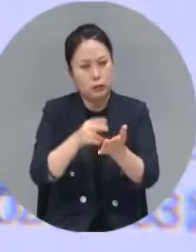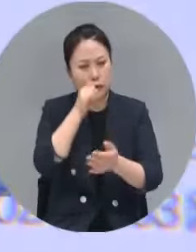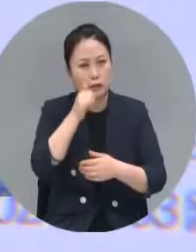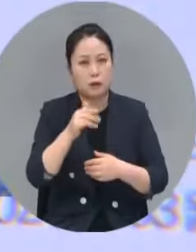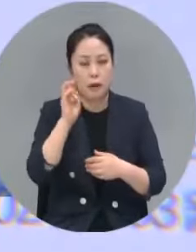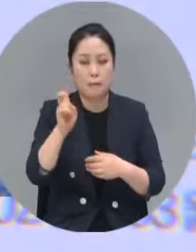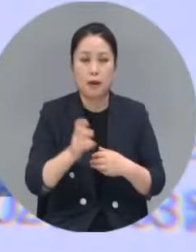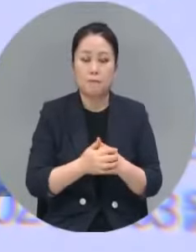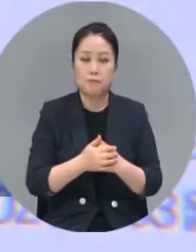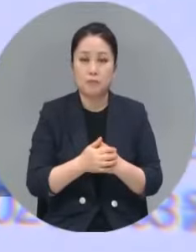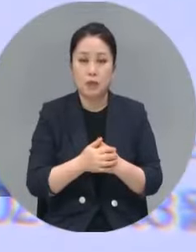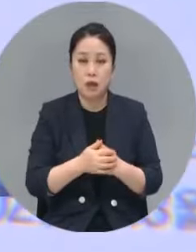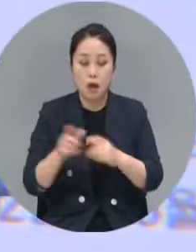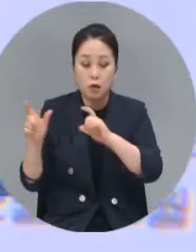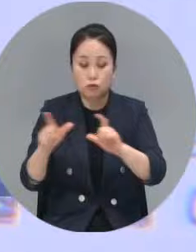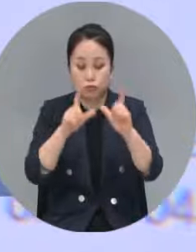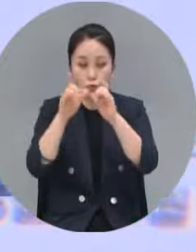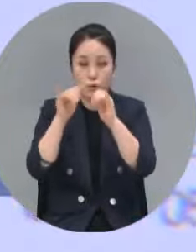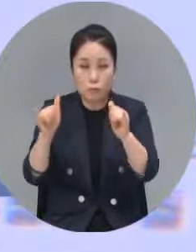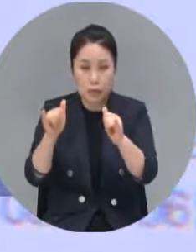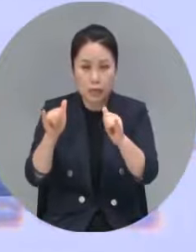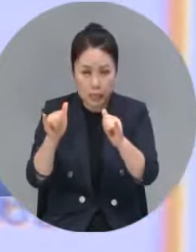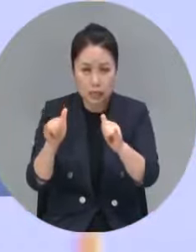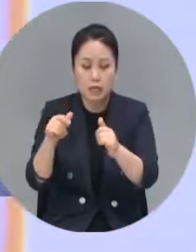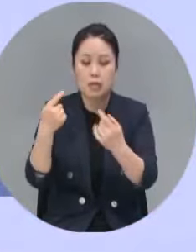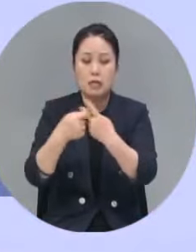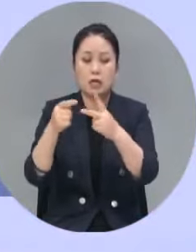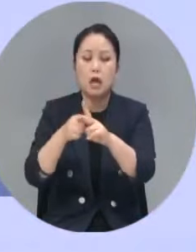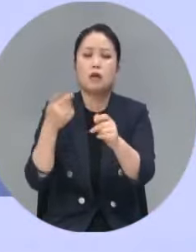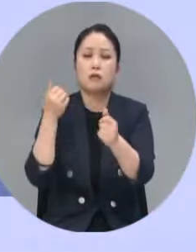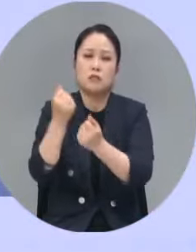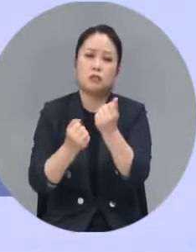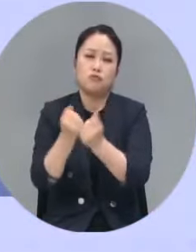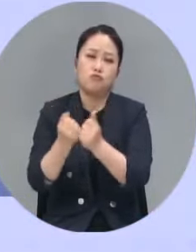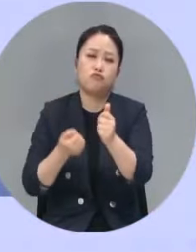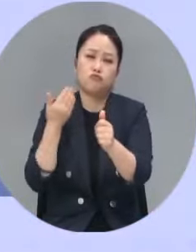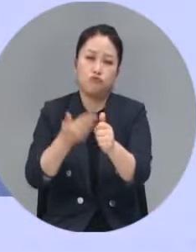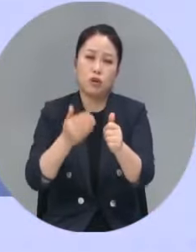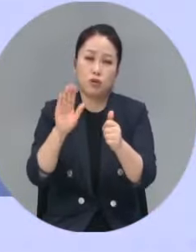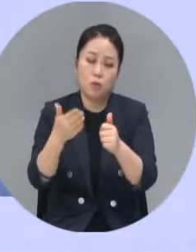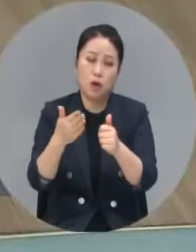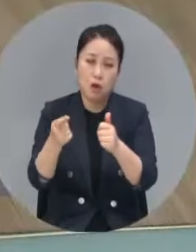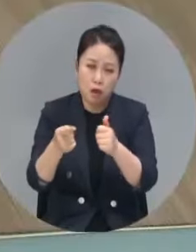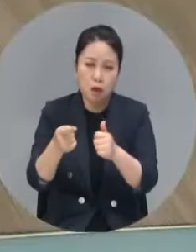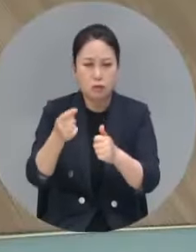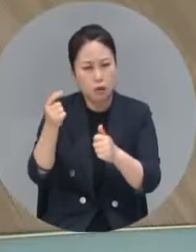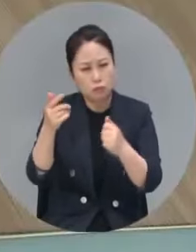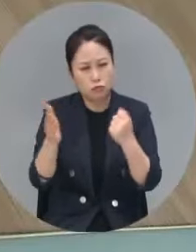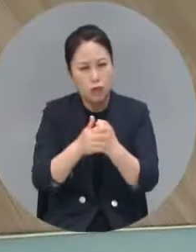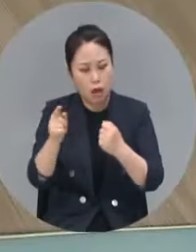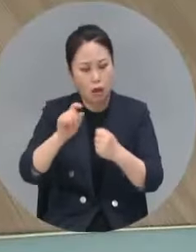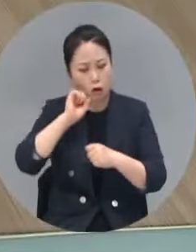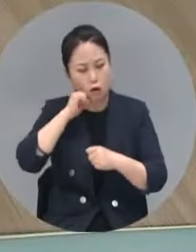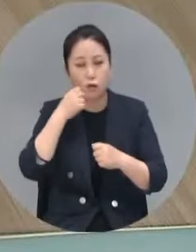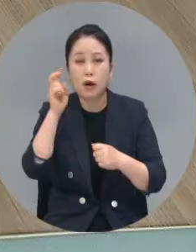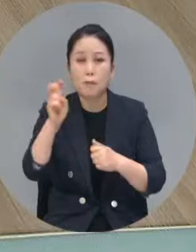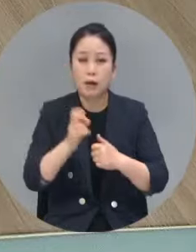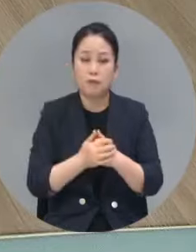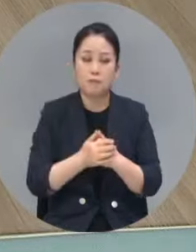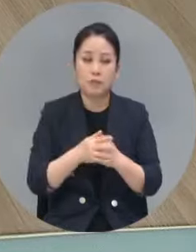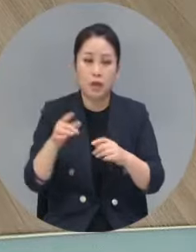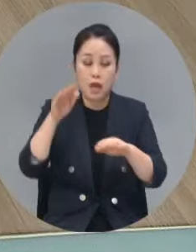있더라고요 해결하기 어려운 과제이지 않을까 부산인 아게 떨어지면 상대적으로 높아지는 거죠 부산시는 차등 요금제가